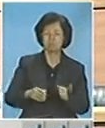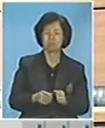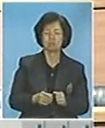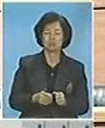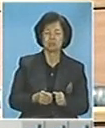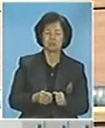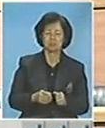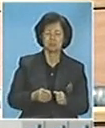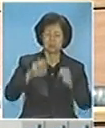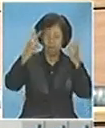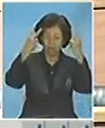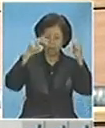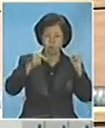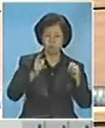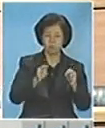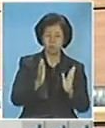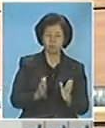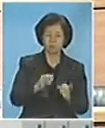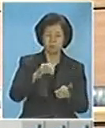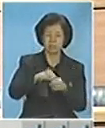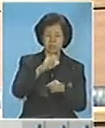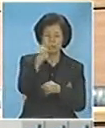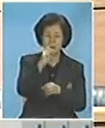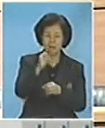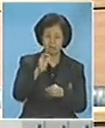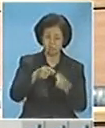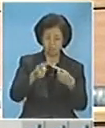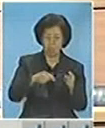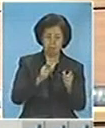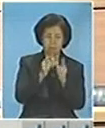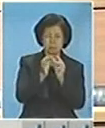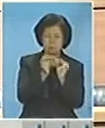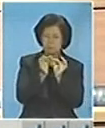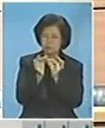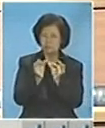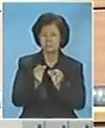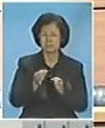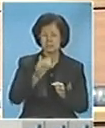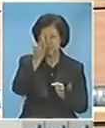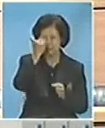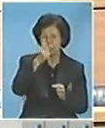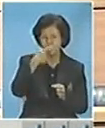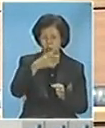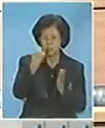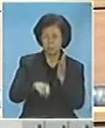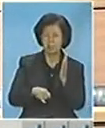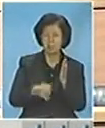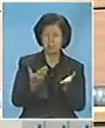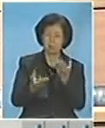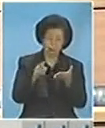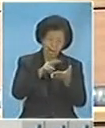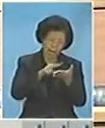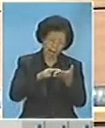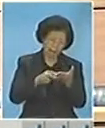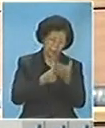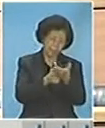งนี้ท่านควรจะมาชี้แจงด้วยตนเองว่าที่ท่านพูดจาผิดไปนั้นเป็นเพราะอะไรหรือว่าอ่านตามสคริปต์และสคริปต์เ